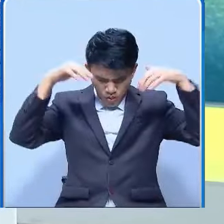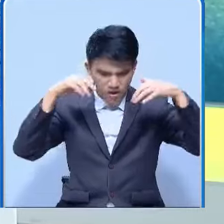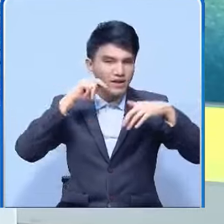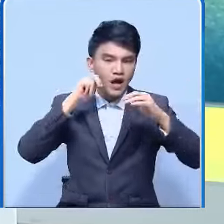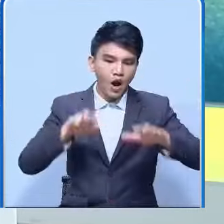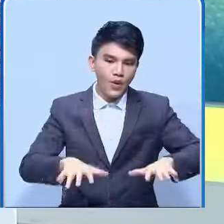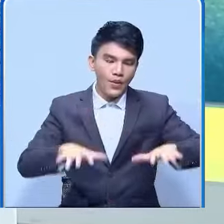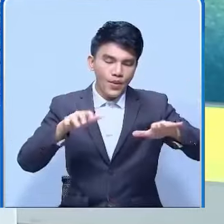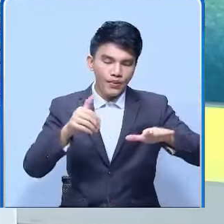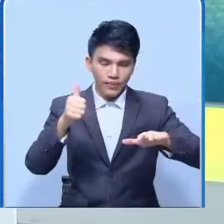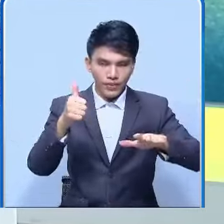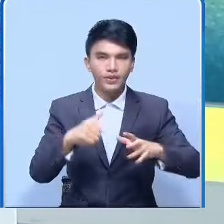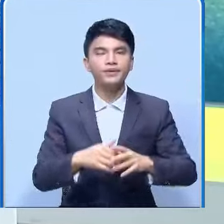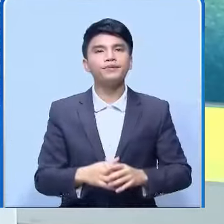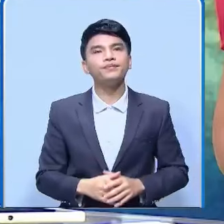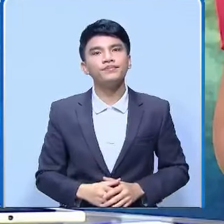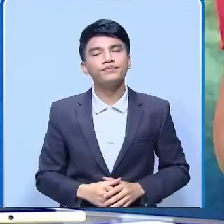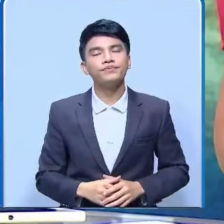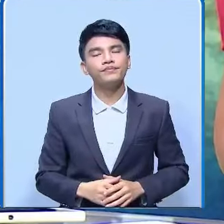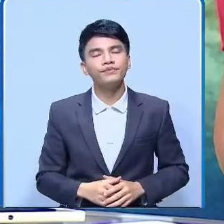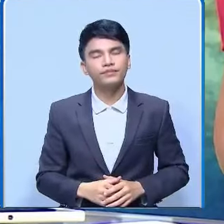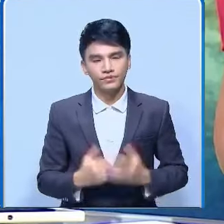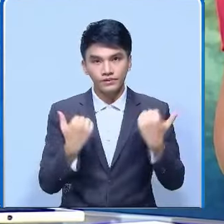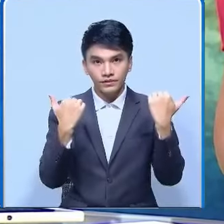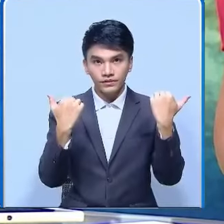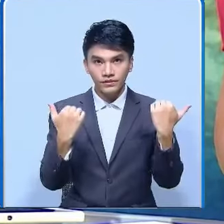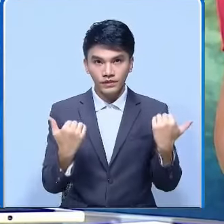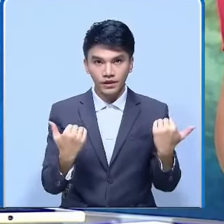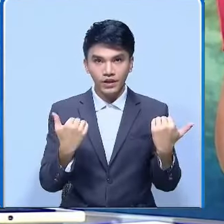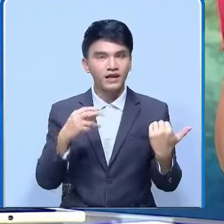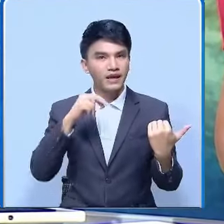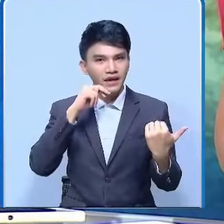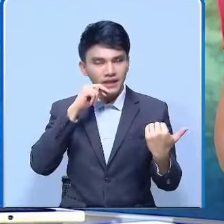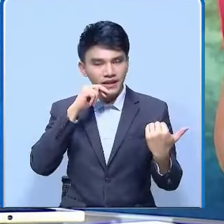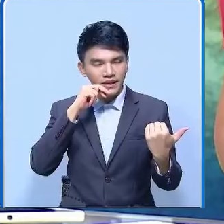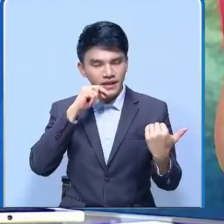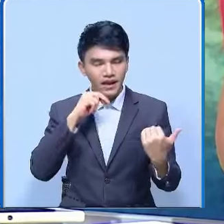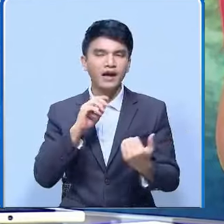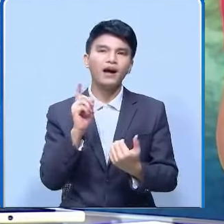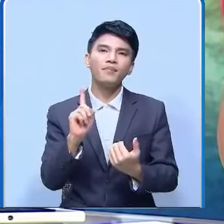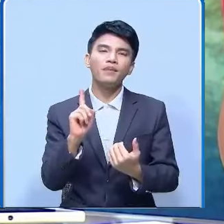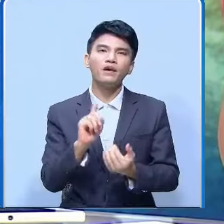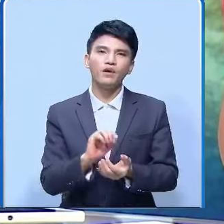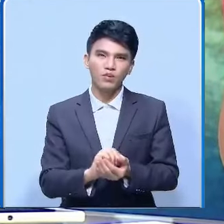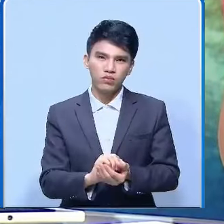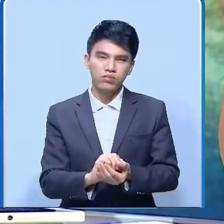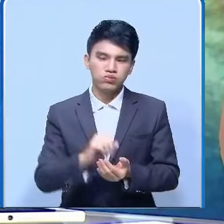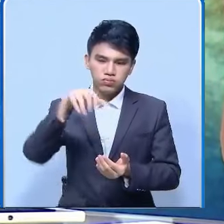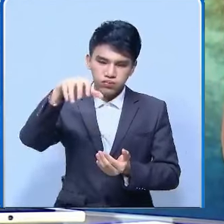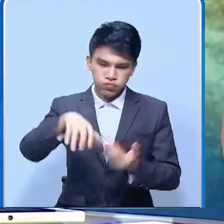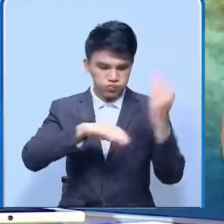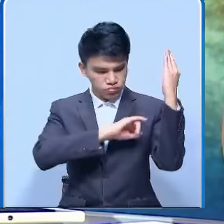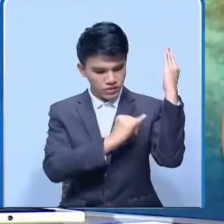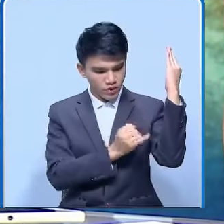มฉับพลันน้ำป่าไหลหลากนะครับขณะที่สถาบันสารสนเทศทรัพยากรน้ำองค์การมหาชนก็เตือน7จังหวัดภาคใต้ให้ระวัง